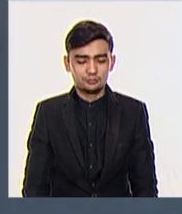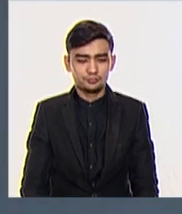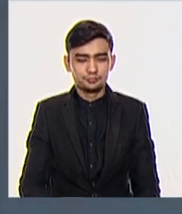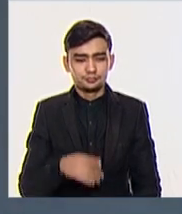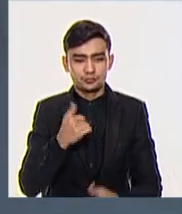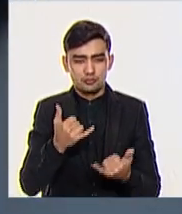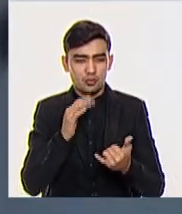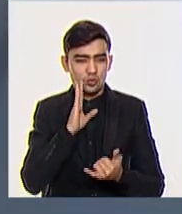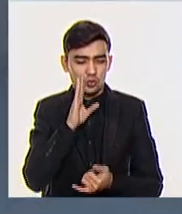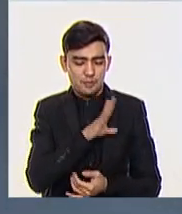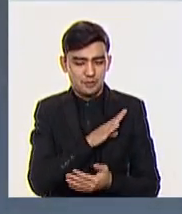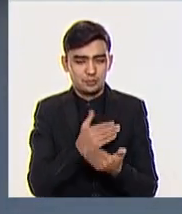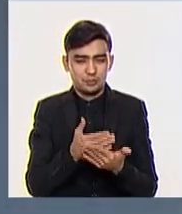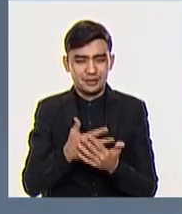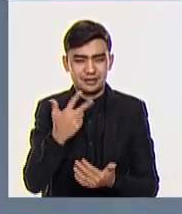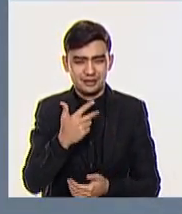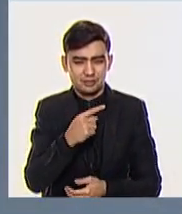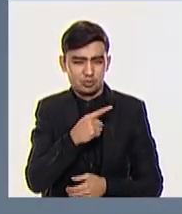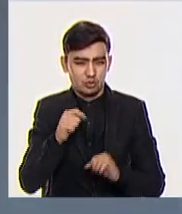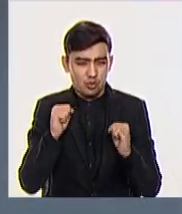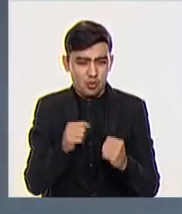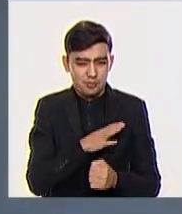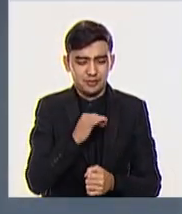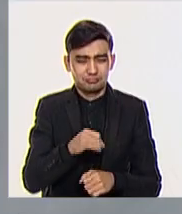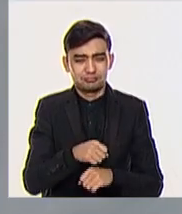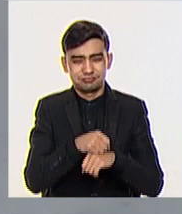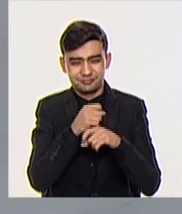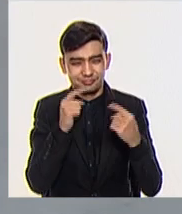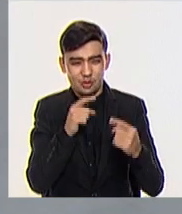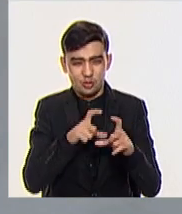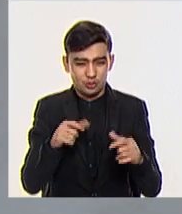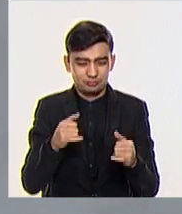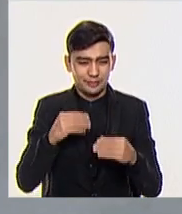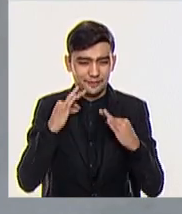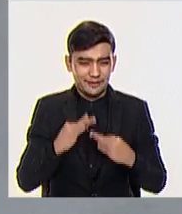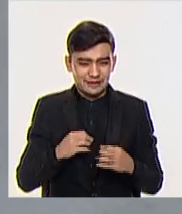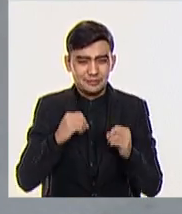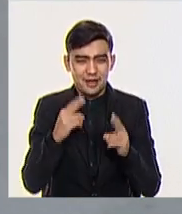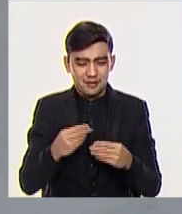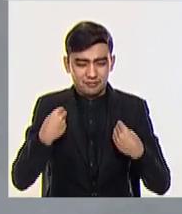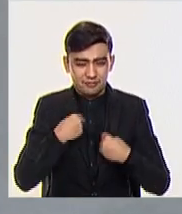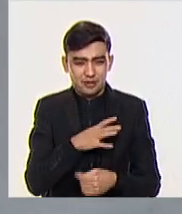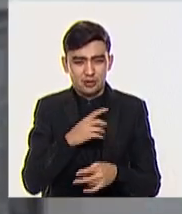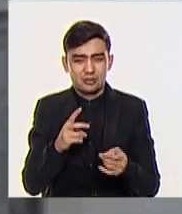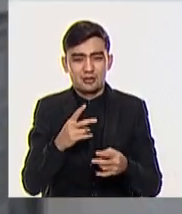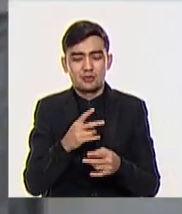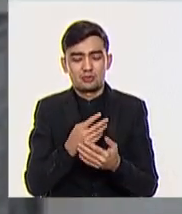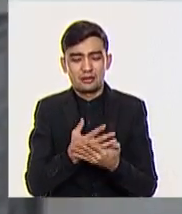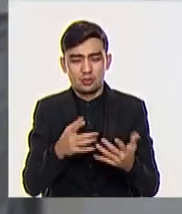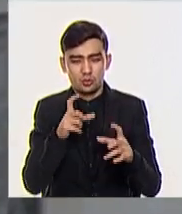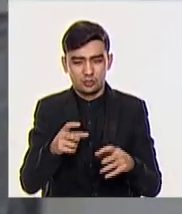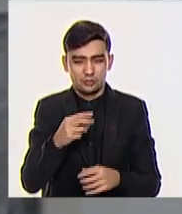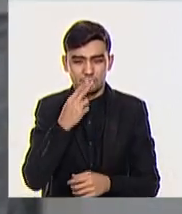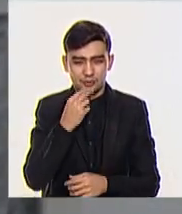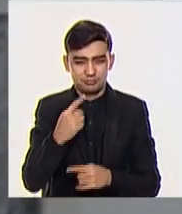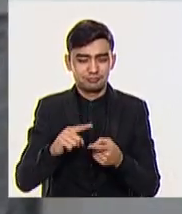Сегодня утром было около 30 градусов мороза. Бастующие стояли в тонкой спецодежде. Некоторые простыли. Спецформу, по